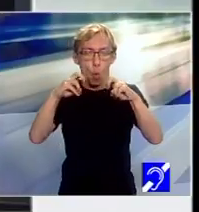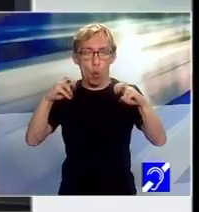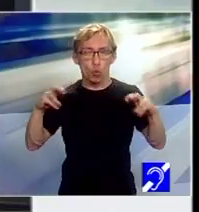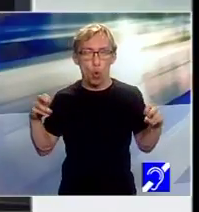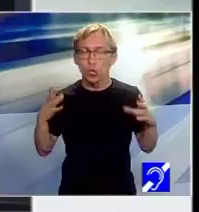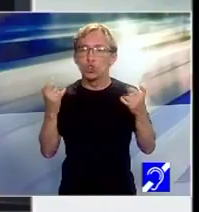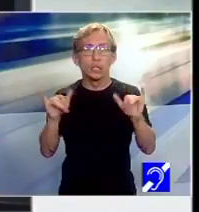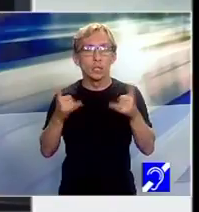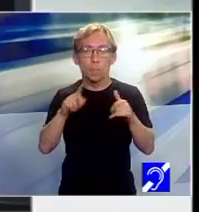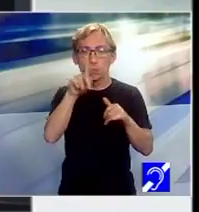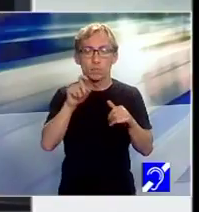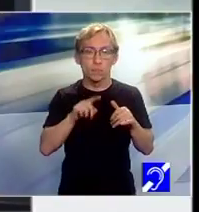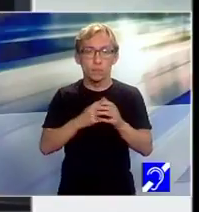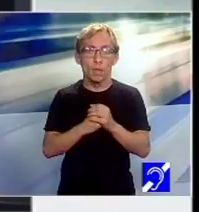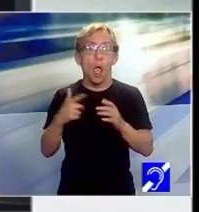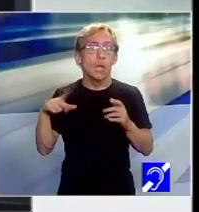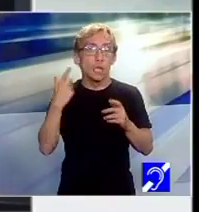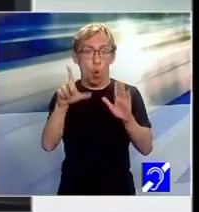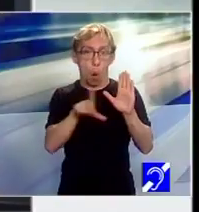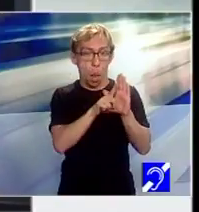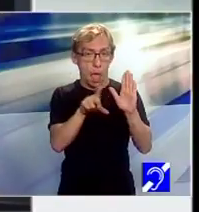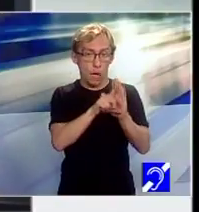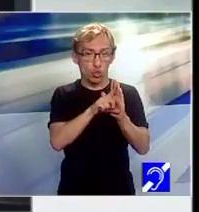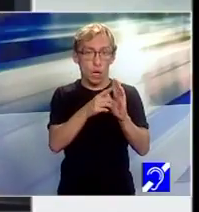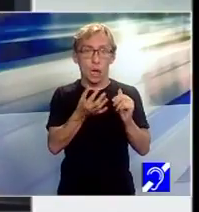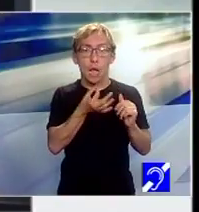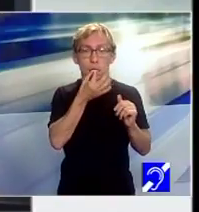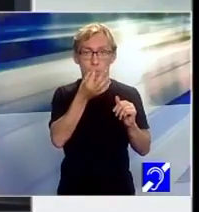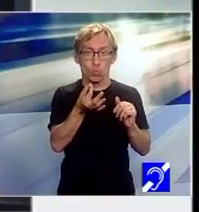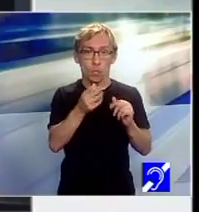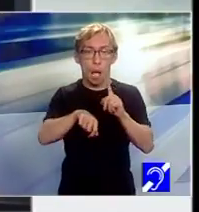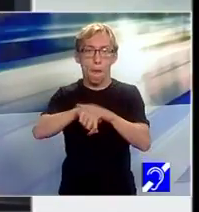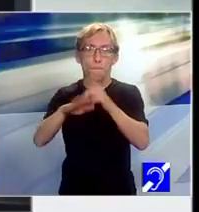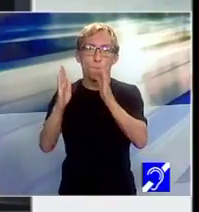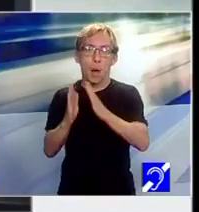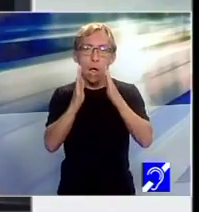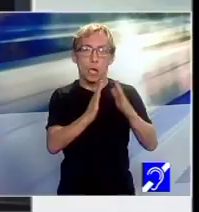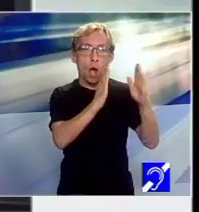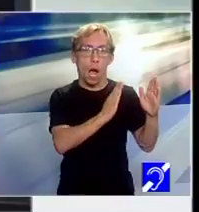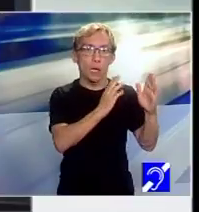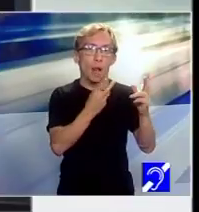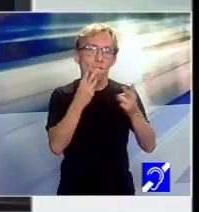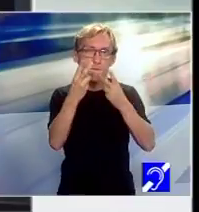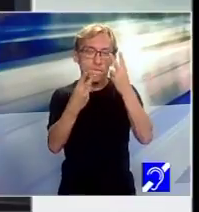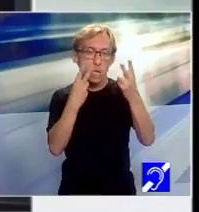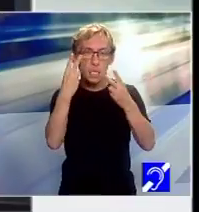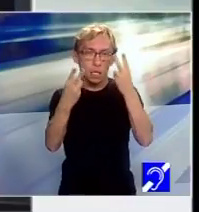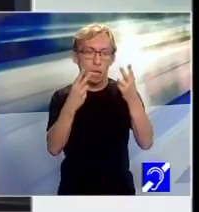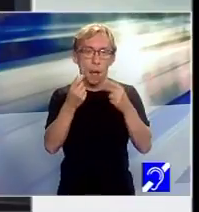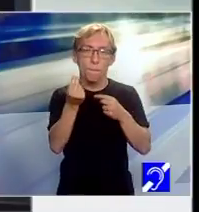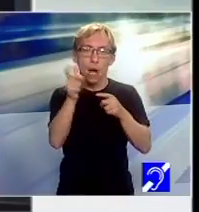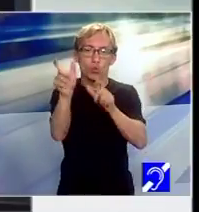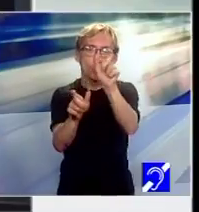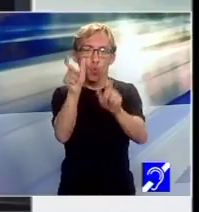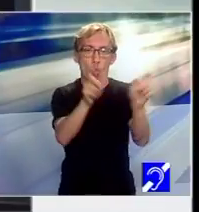Pacienții. Este o lege care reglementează, de exemplu, perioada de acces, de vizitare a pacienților